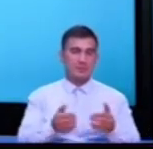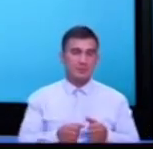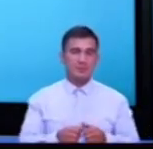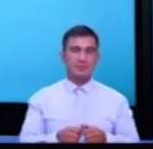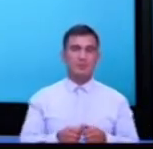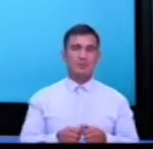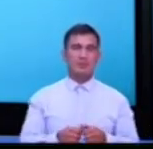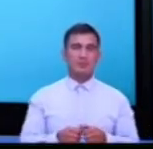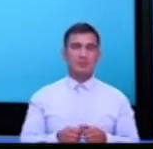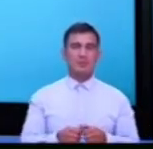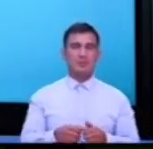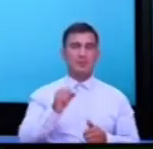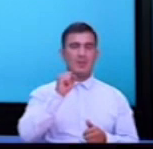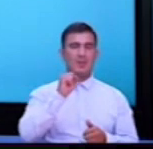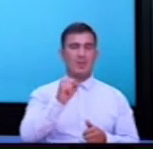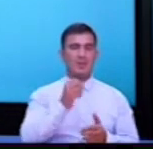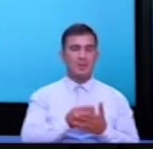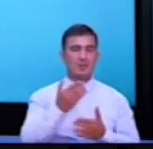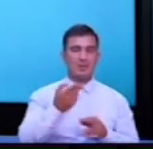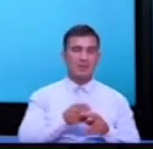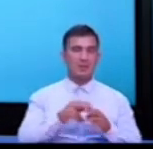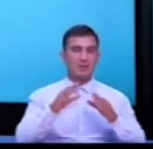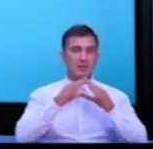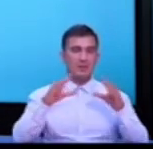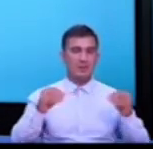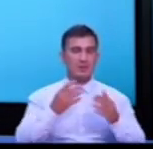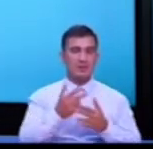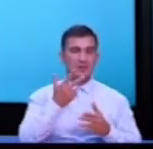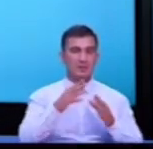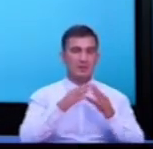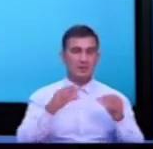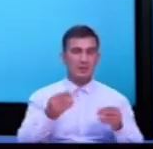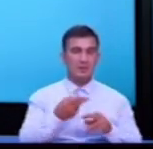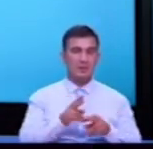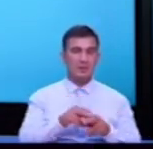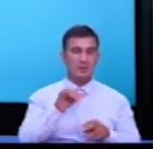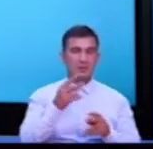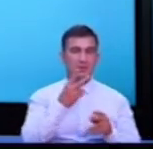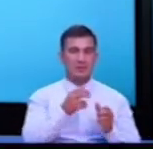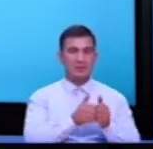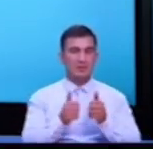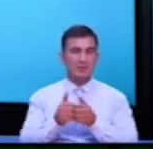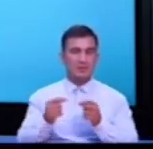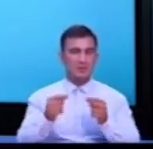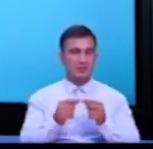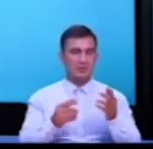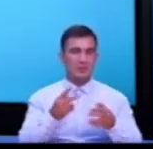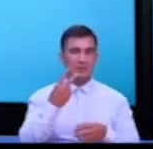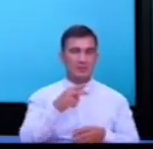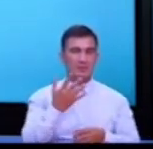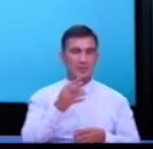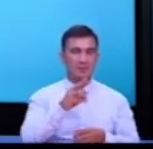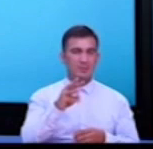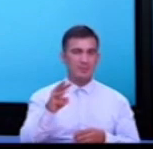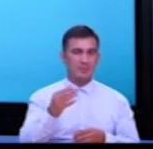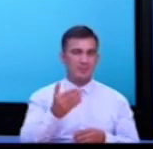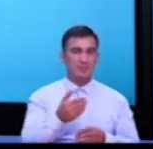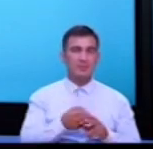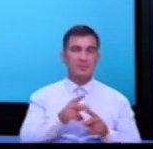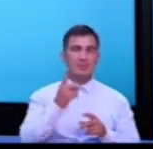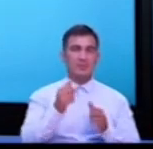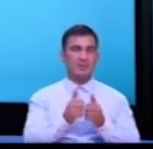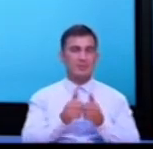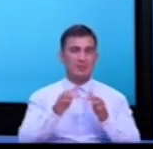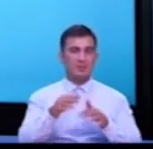yozib oldim. Demak, A-sida uchburchak tasvirlangan. Uchburchakni e'tibor bersangiz, ikkita tomoni teng ekan, 25 mm'dan va